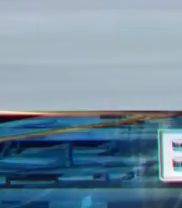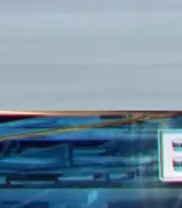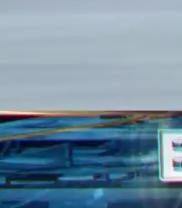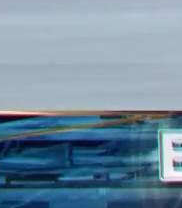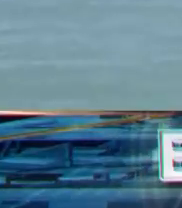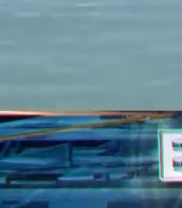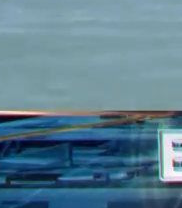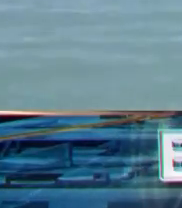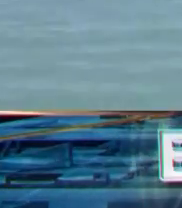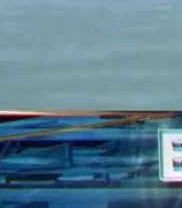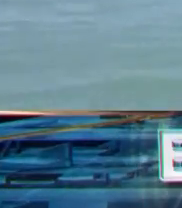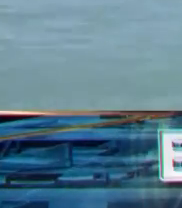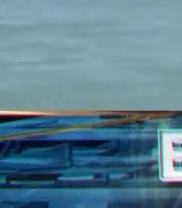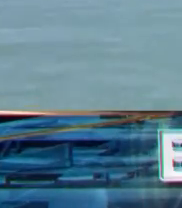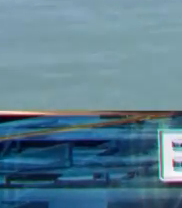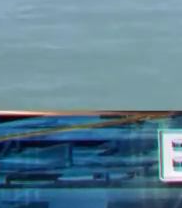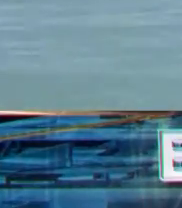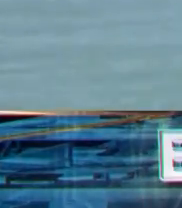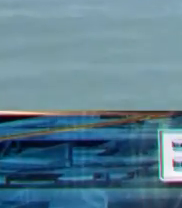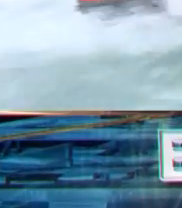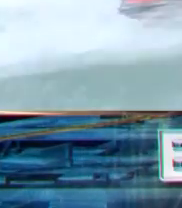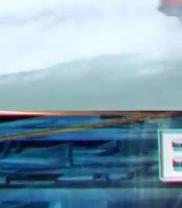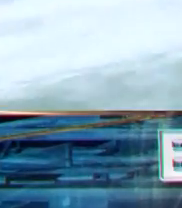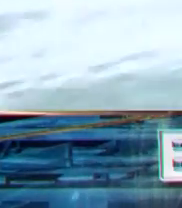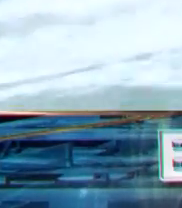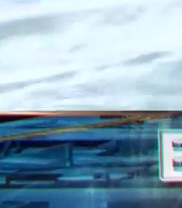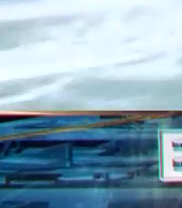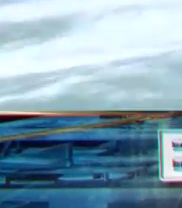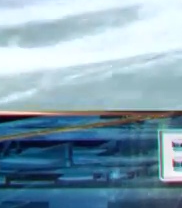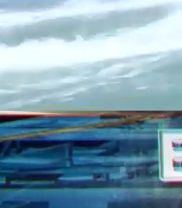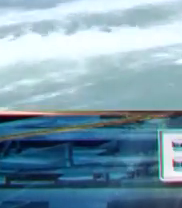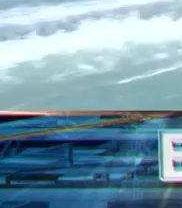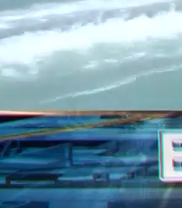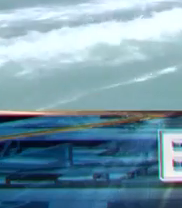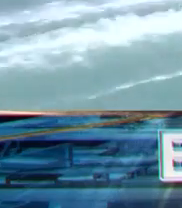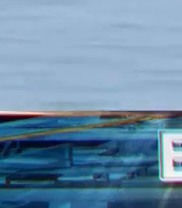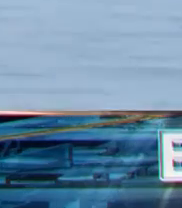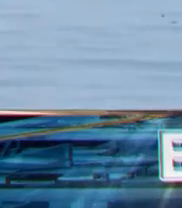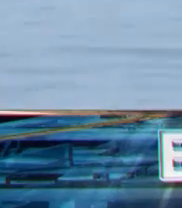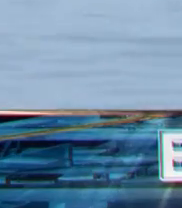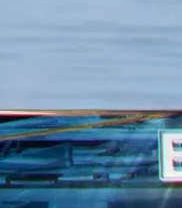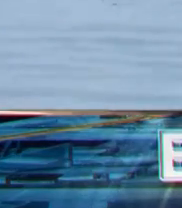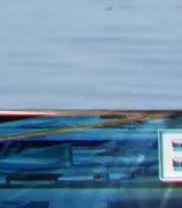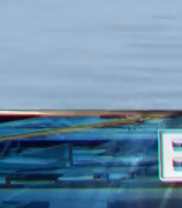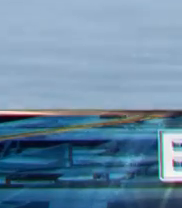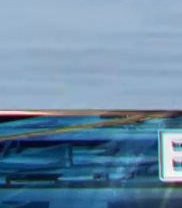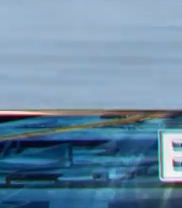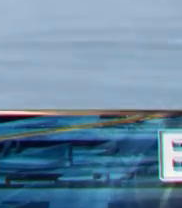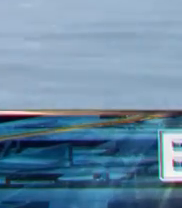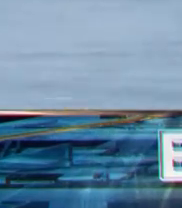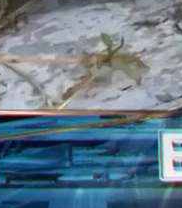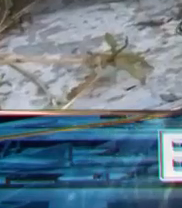Таза су айдындары науқаны жалғасып жатыр. Қараталдық табиғат қорғаушылары өзен көлдерді браконьерлер құрған аулардан